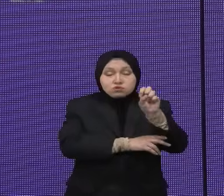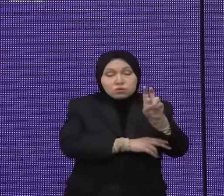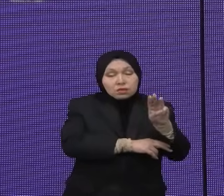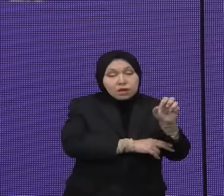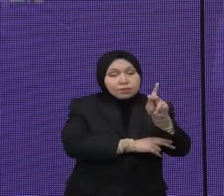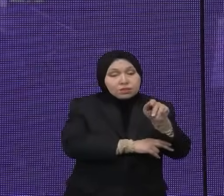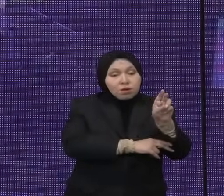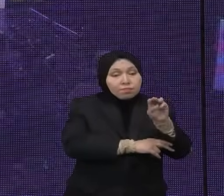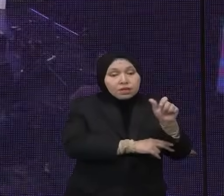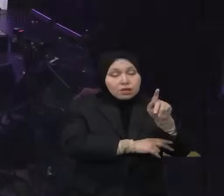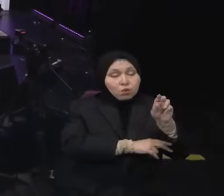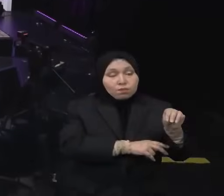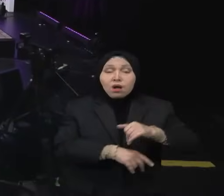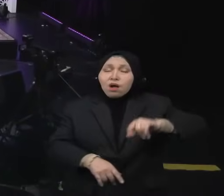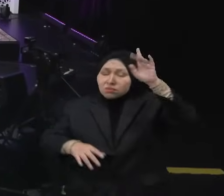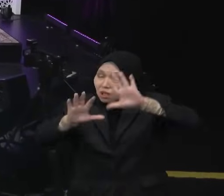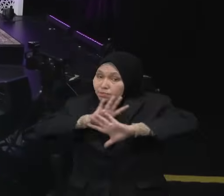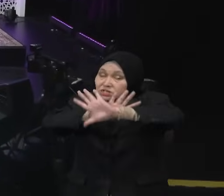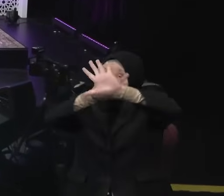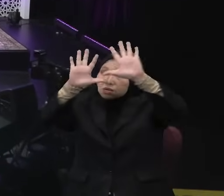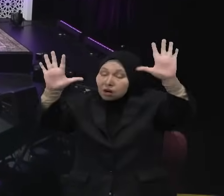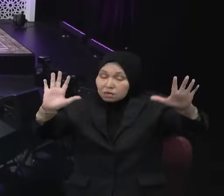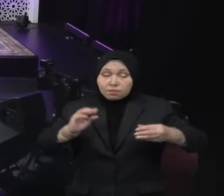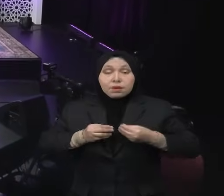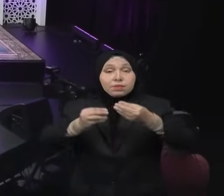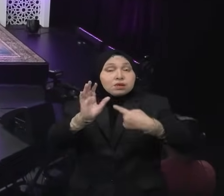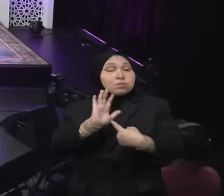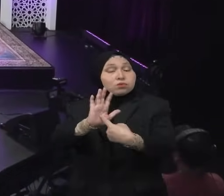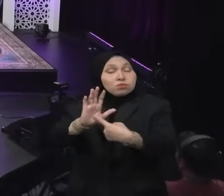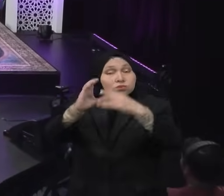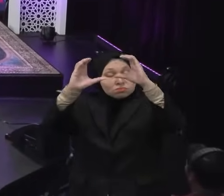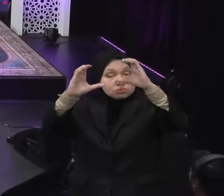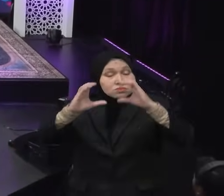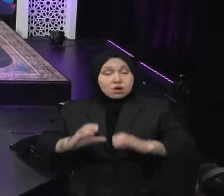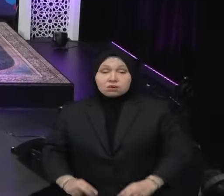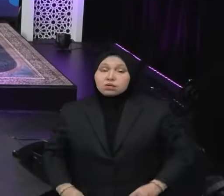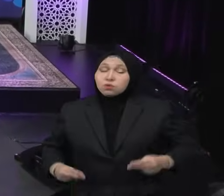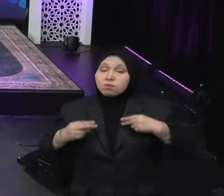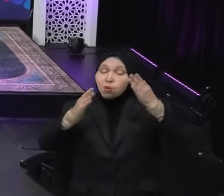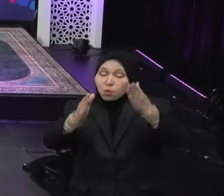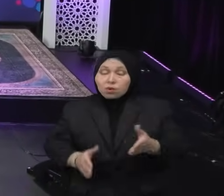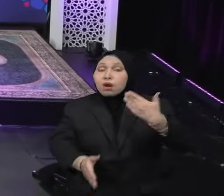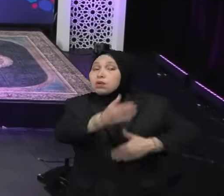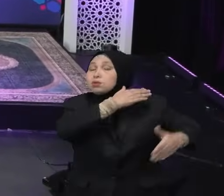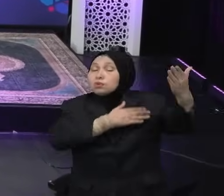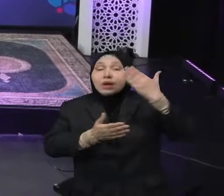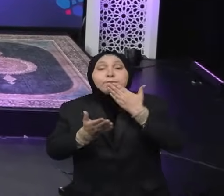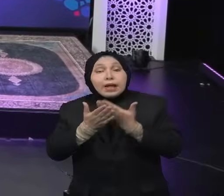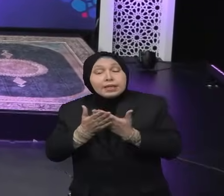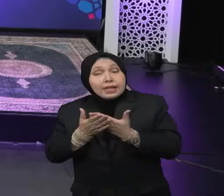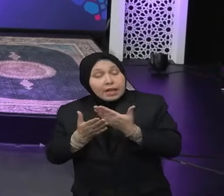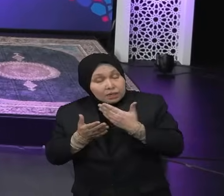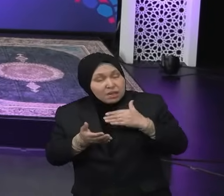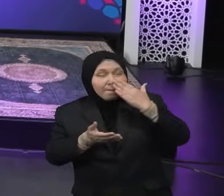min qablikum, iaitu Allah mencerahkan, memberi petunjuk gaya hidup orang-orang sebelum ini, yang baik, yang tak baik.